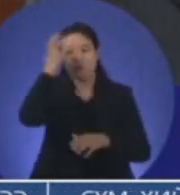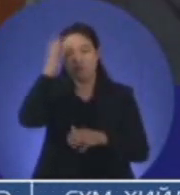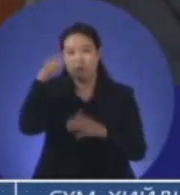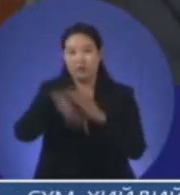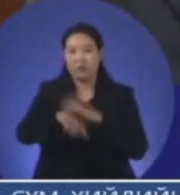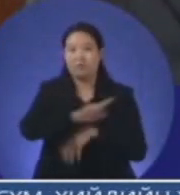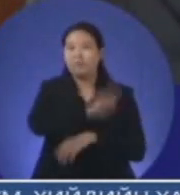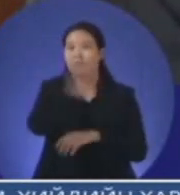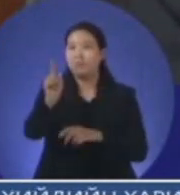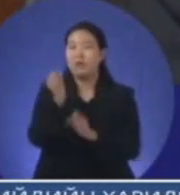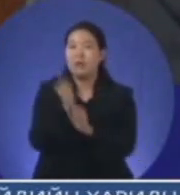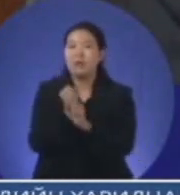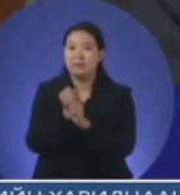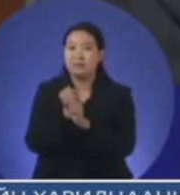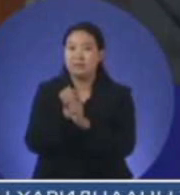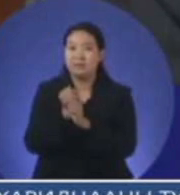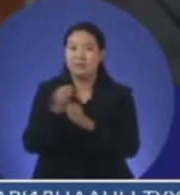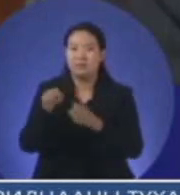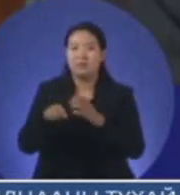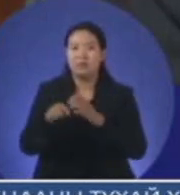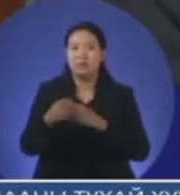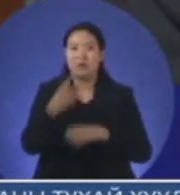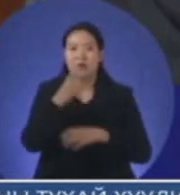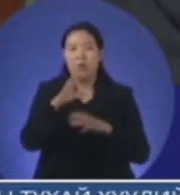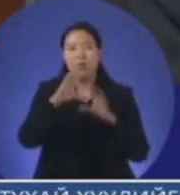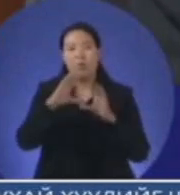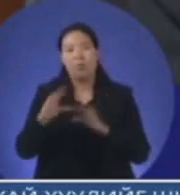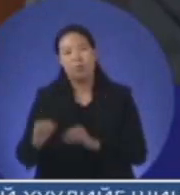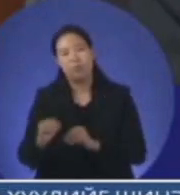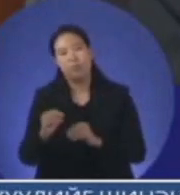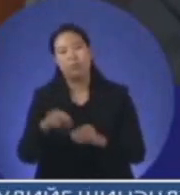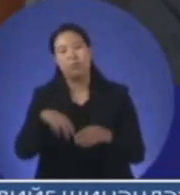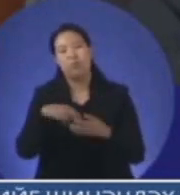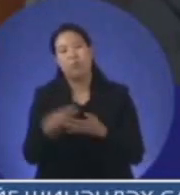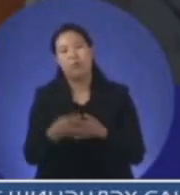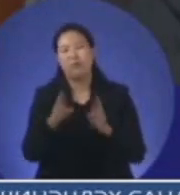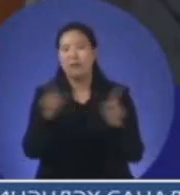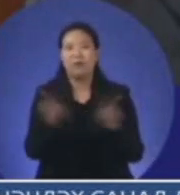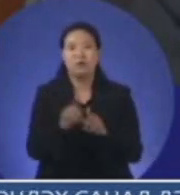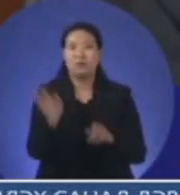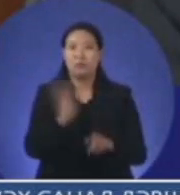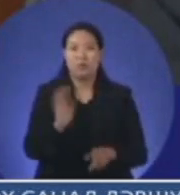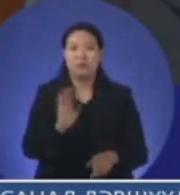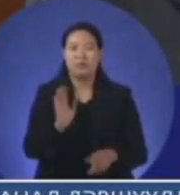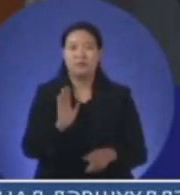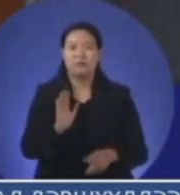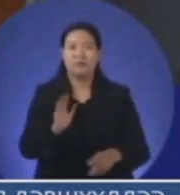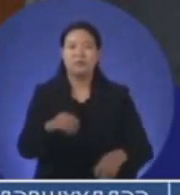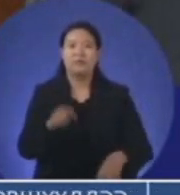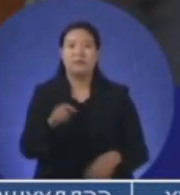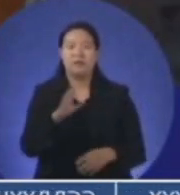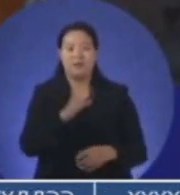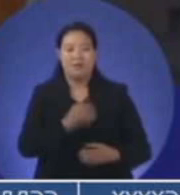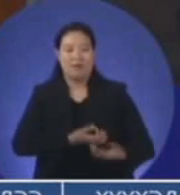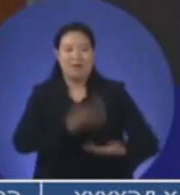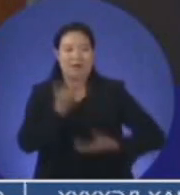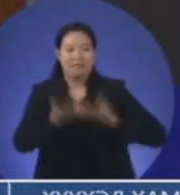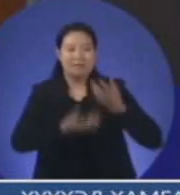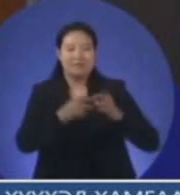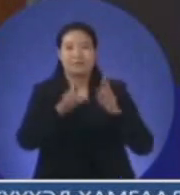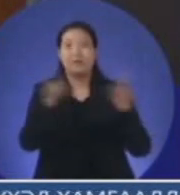дараа үлээхтэл одоо унтарцсан байж болохгүй шүү. Одоо шударгаасны үүднээс үлээхтэл цог асчих ёстой шүү гэж